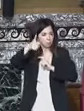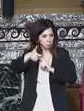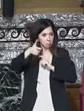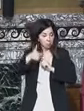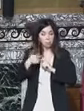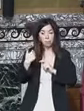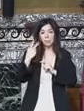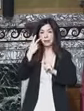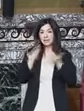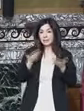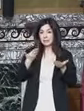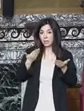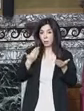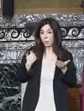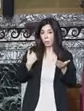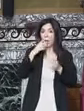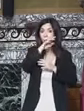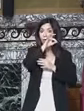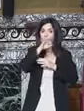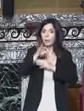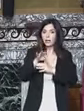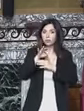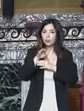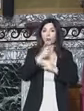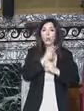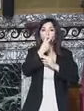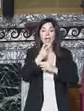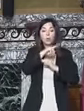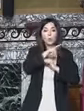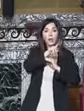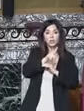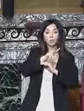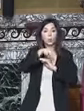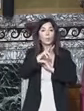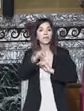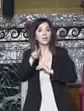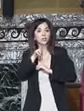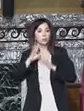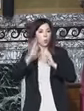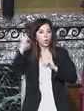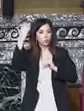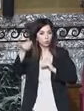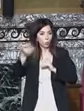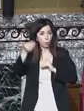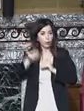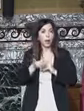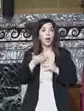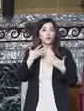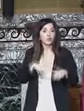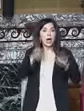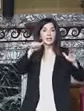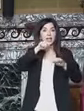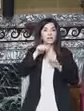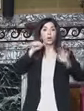recenti il 4 per cento nella media del biennio 2021 2022 dopo la caduta del 6,6 per cento